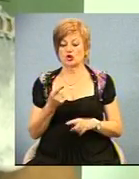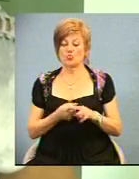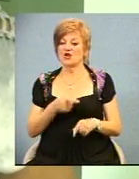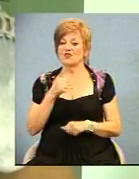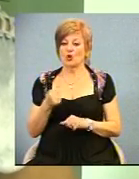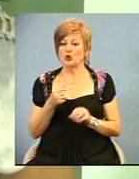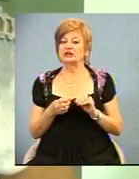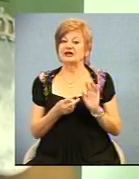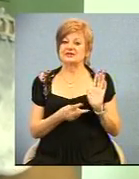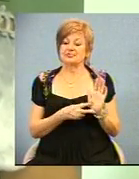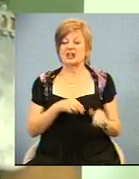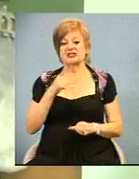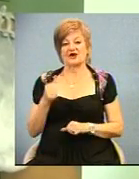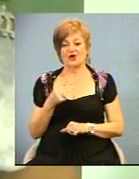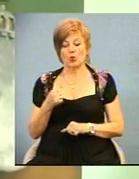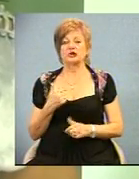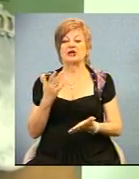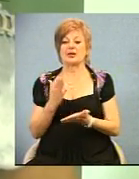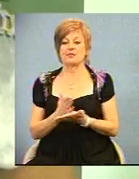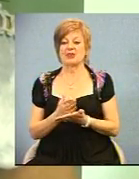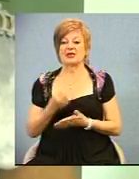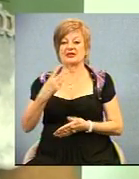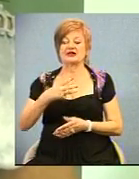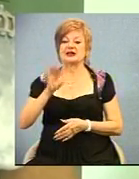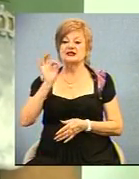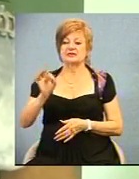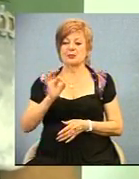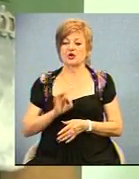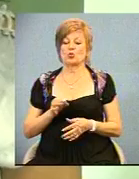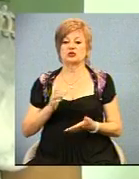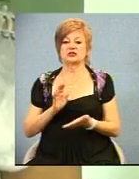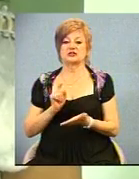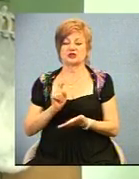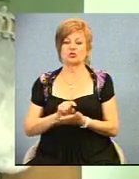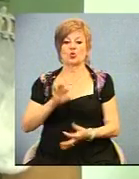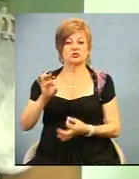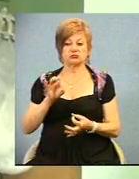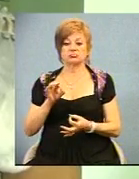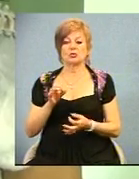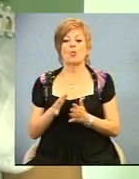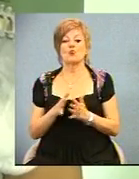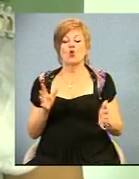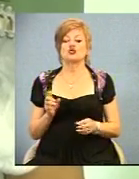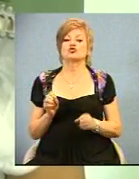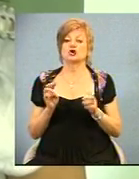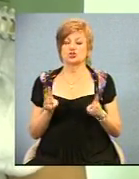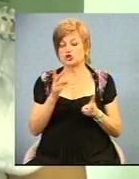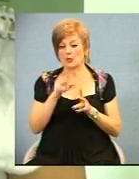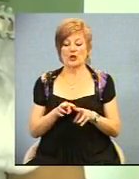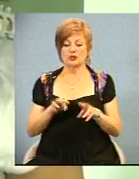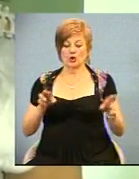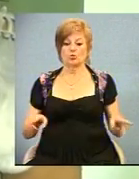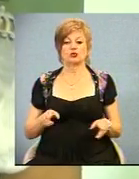півріччя 2017 року. Ми маємо на 30% вакансій більше, ніж це було на аналогічний